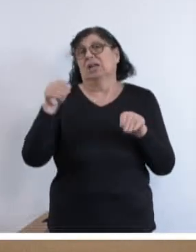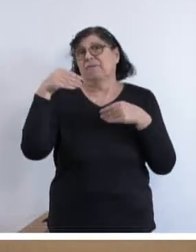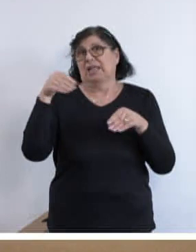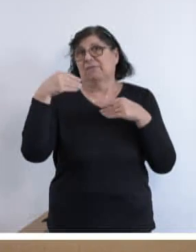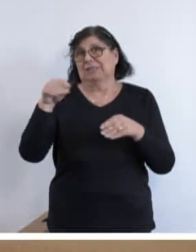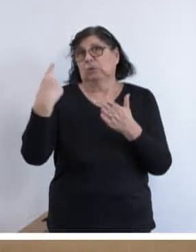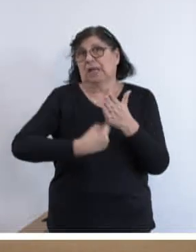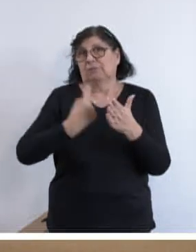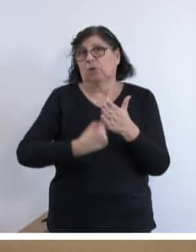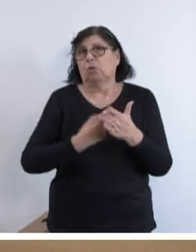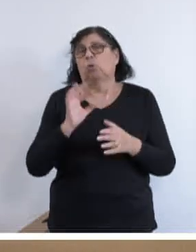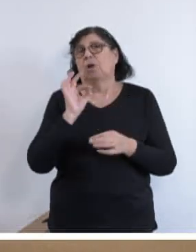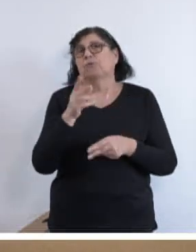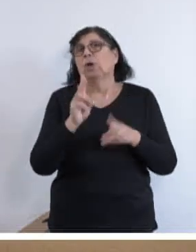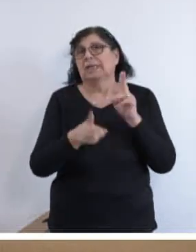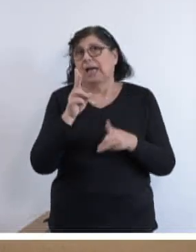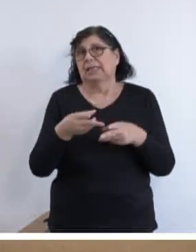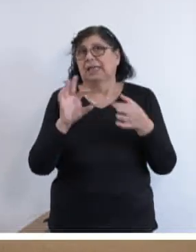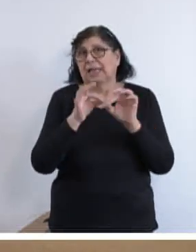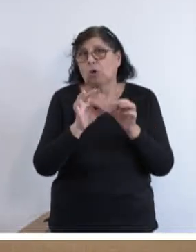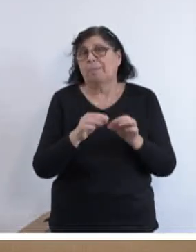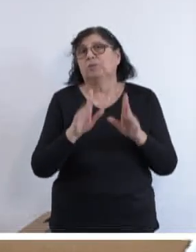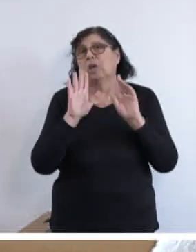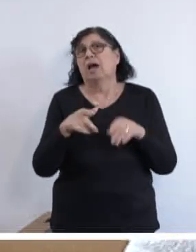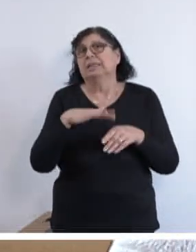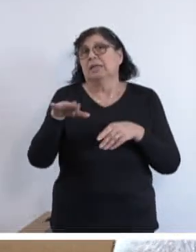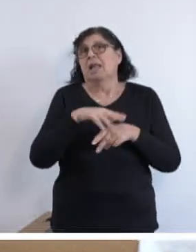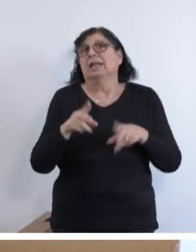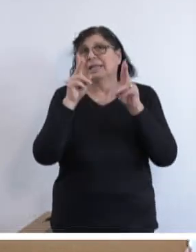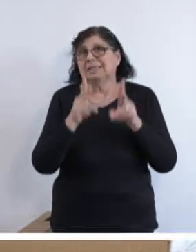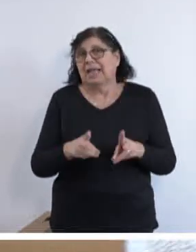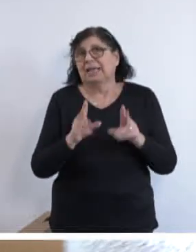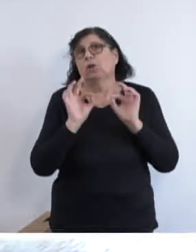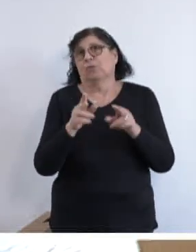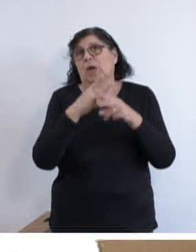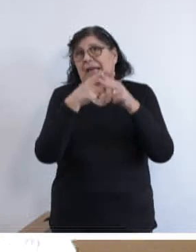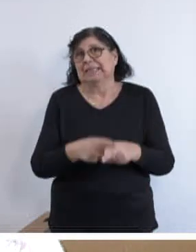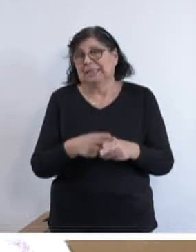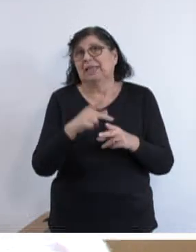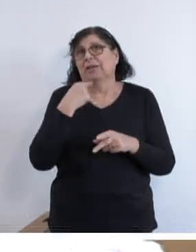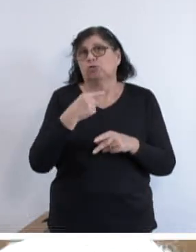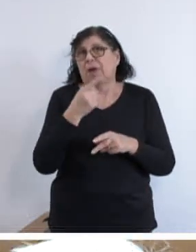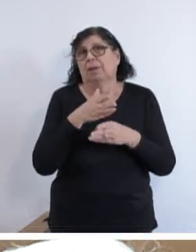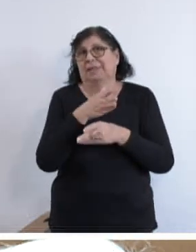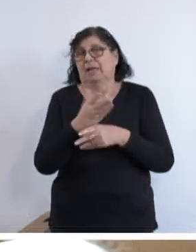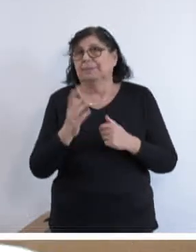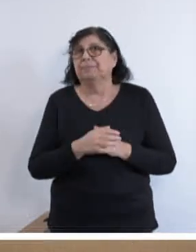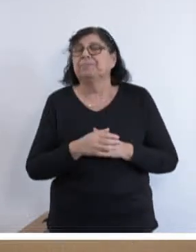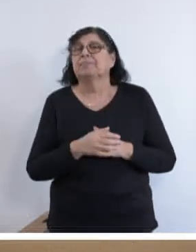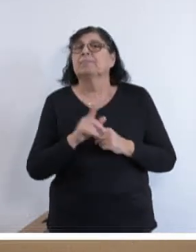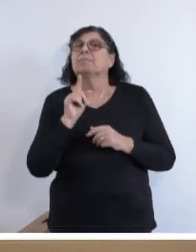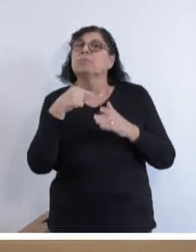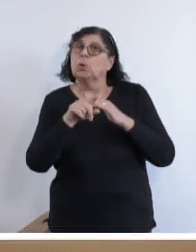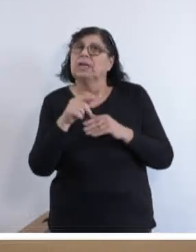Qualifikationsanforderungen für gerichtliche DolmetscherInnen als landesrechtlich für die übrigen SprachmittlerInnen. Durch den